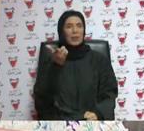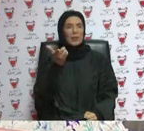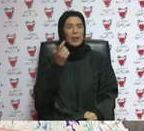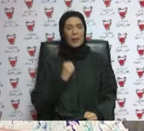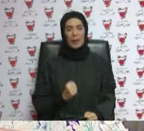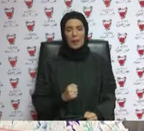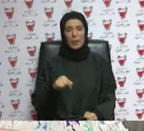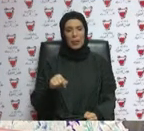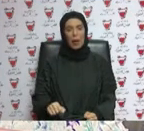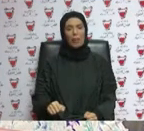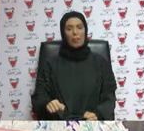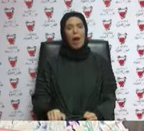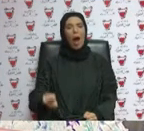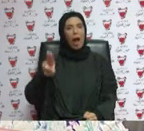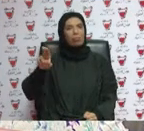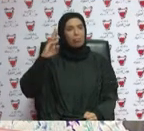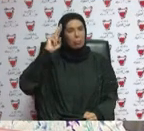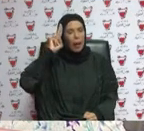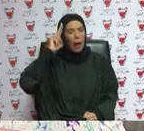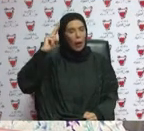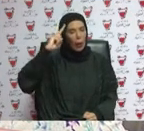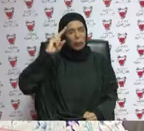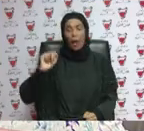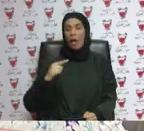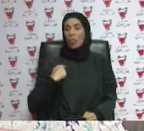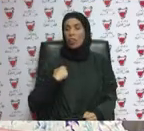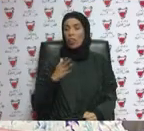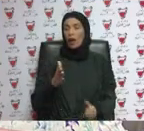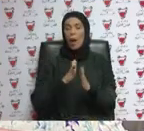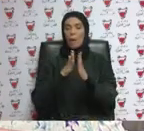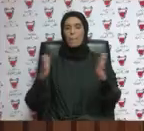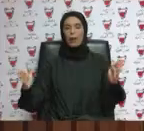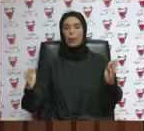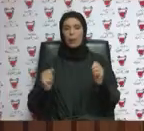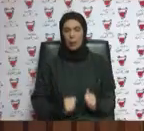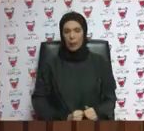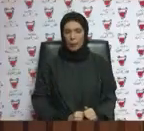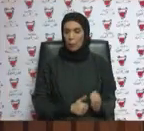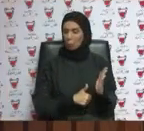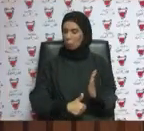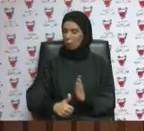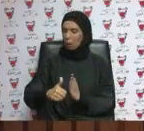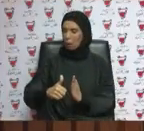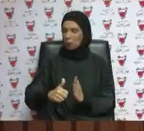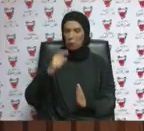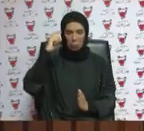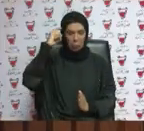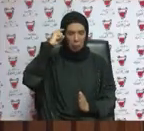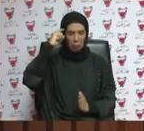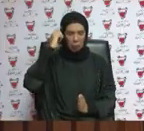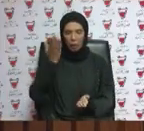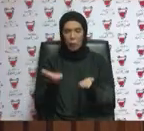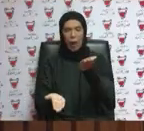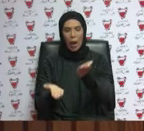الاعتزاز والتقدير معالي الرئيس. احنا نحس بثقة كبيرة في القيادة الحكيمة، نحس بثقة كبيرة